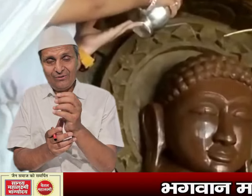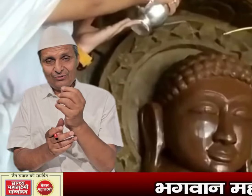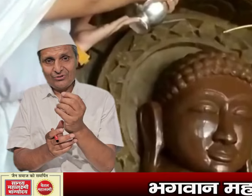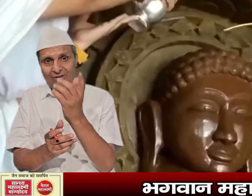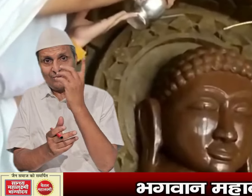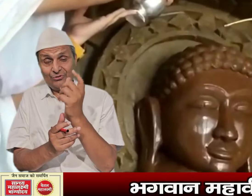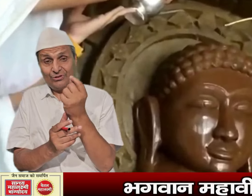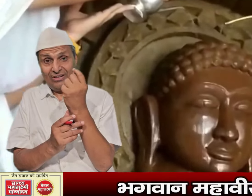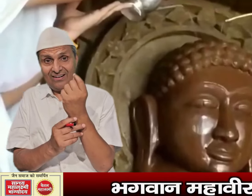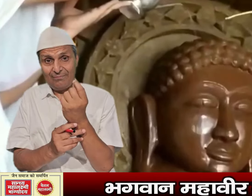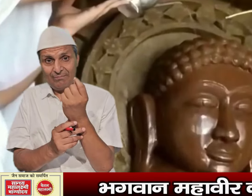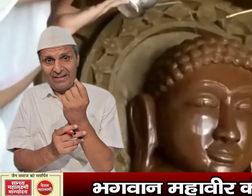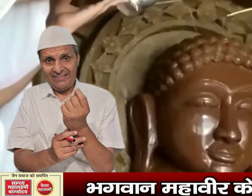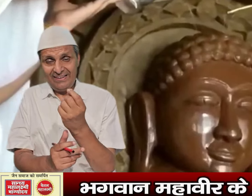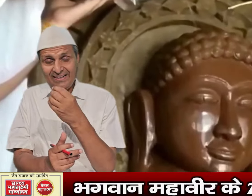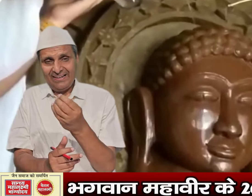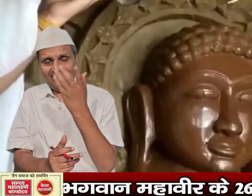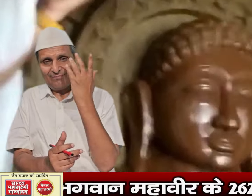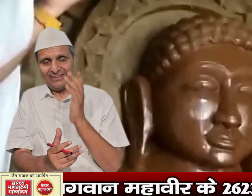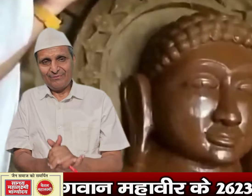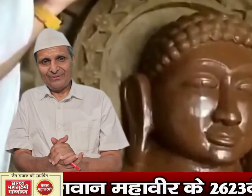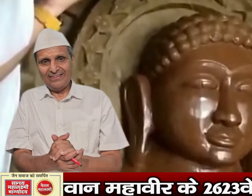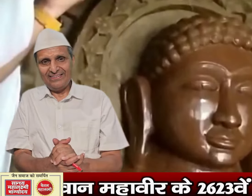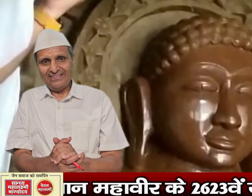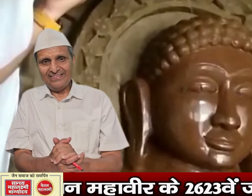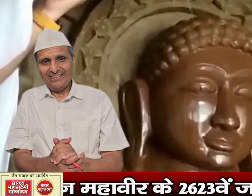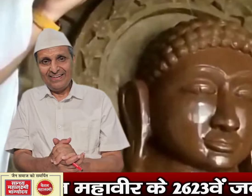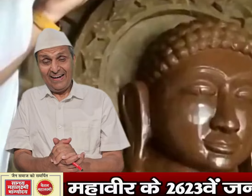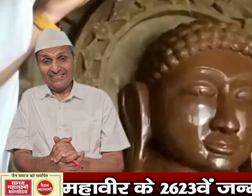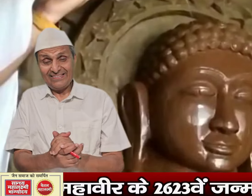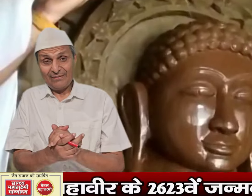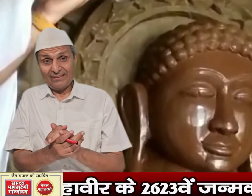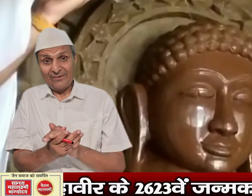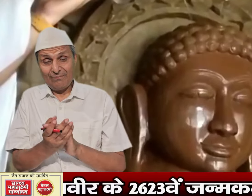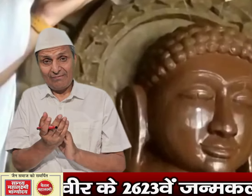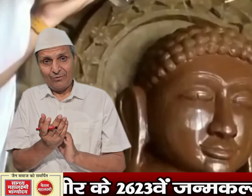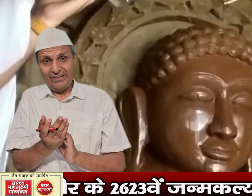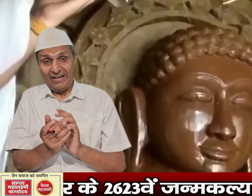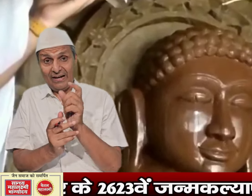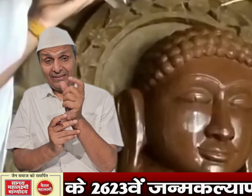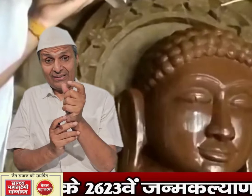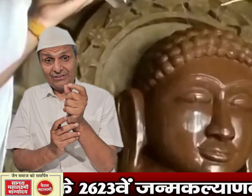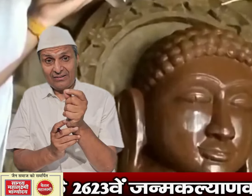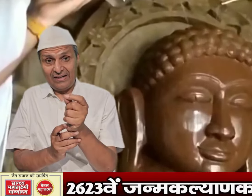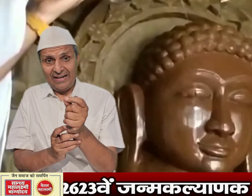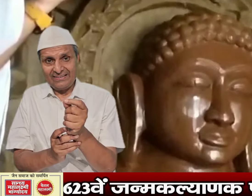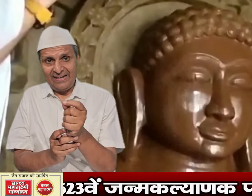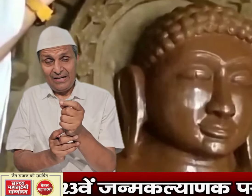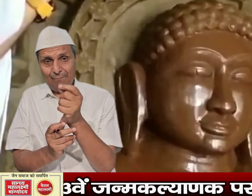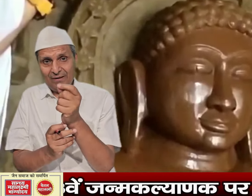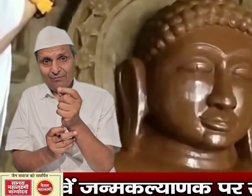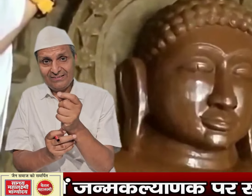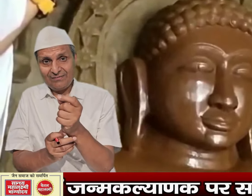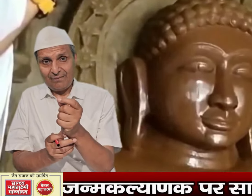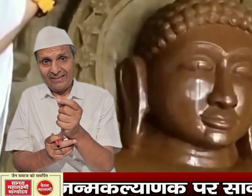घंटे में उसका स्वास जो जान पर बनाई थी एकदम खत्म हो गई थी ऐसे ऐसे चमत्कारों की भावना होती है कहते हैं ज श्रद्धा लेकर आता